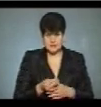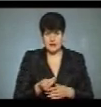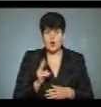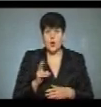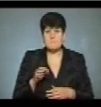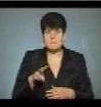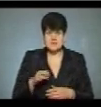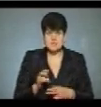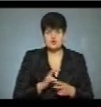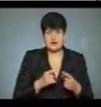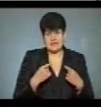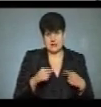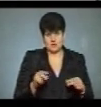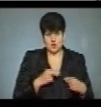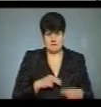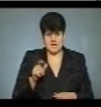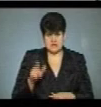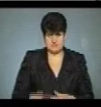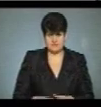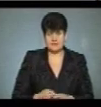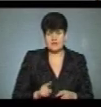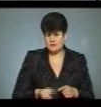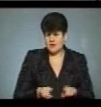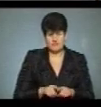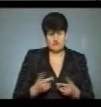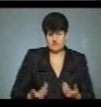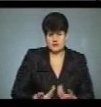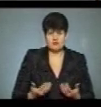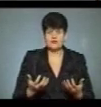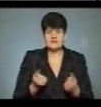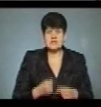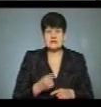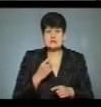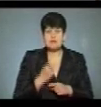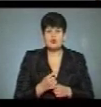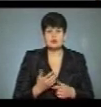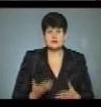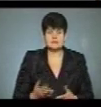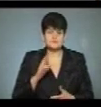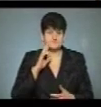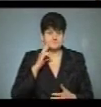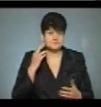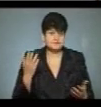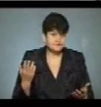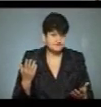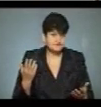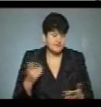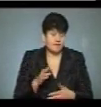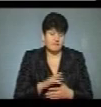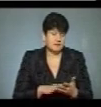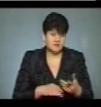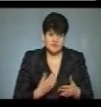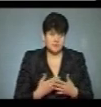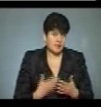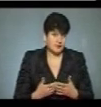цього шукати іншого працівника. Це як в житті. Якщо взяти і заборонити секс, перепрошую за такий